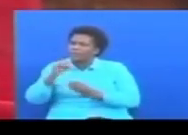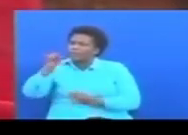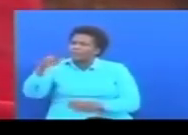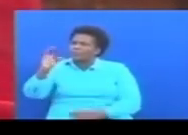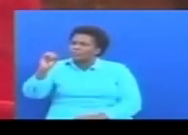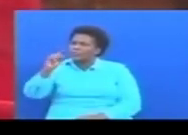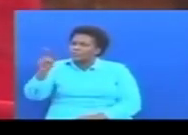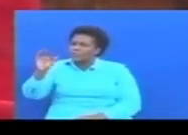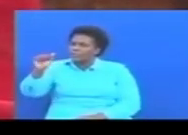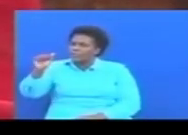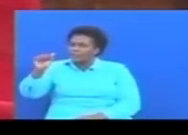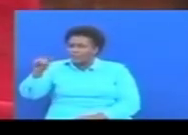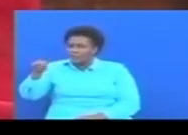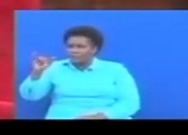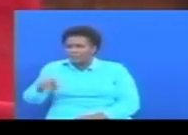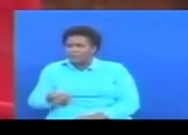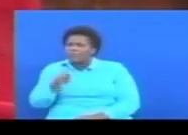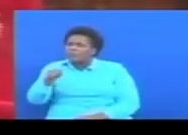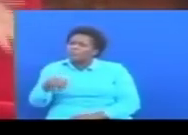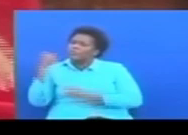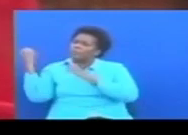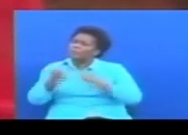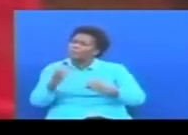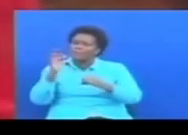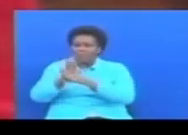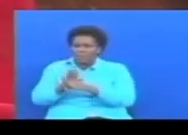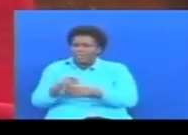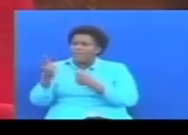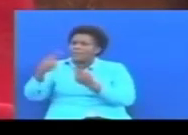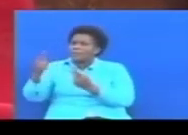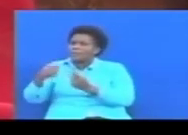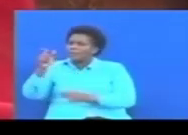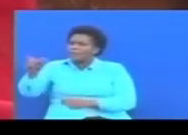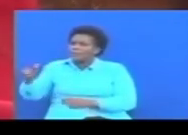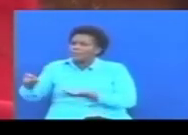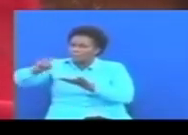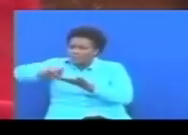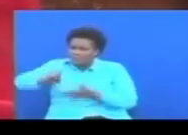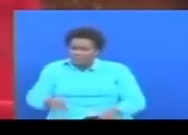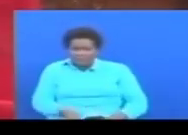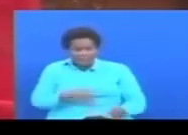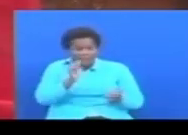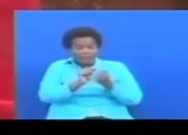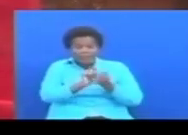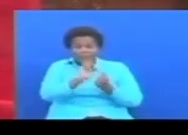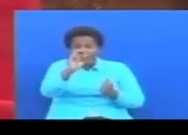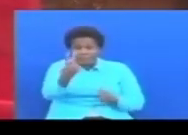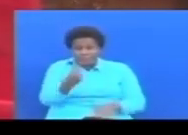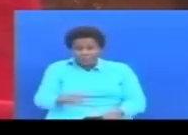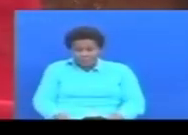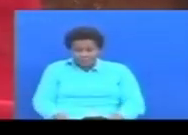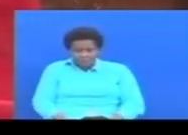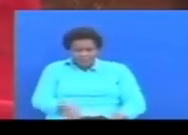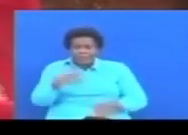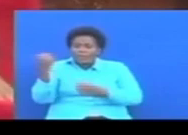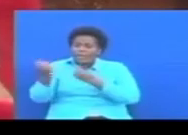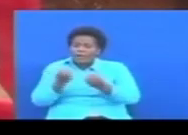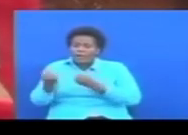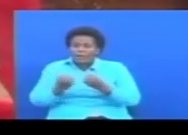vibaka, bakaji na wananchi wameongezeka. Jambo la pili, kama hiyo gari sijapata